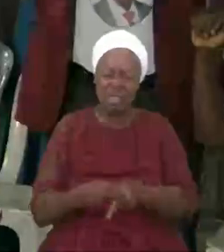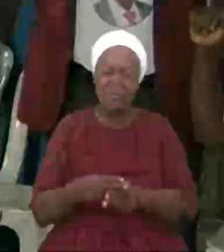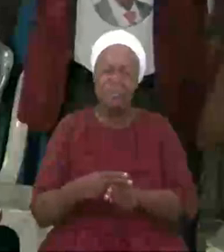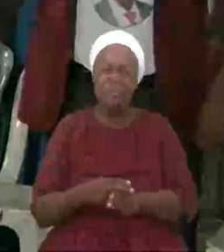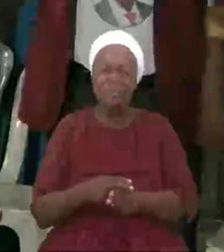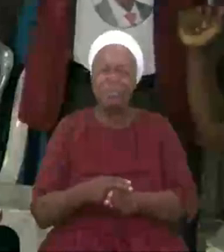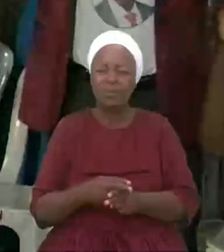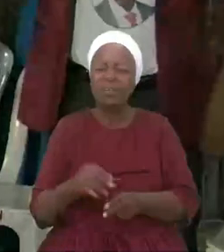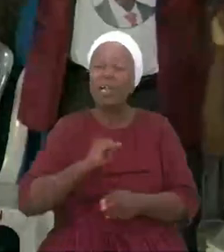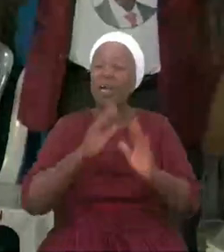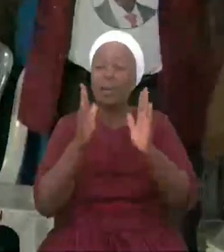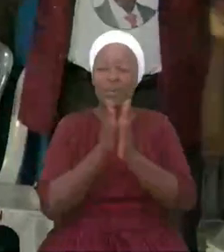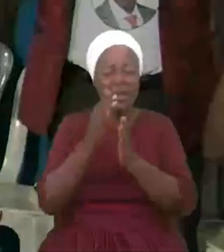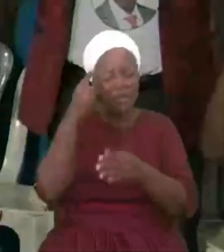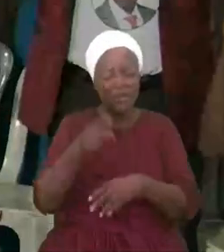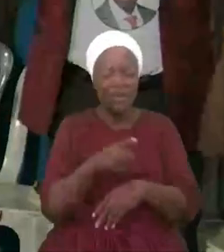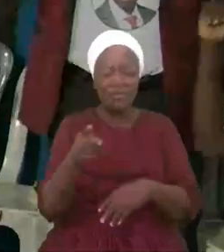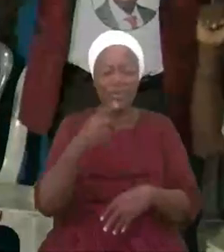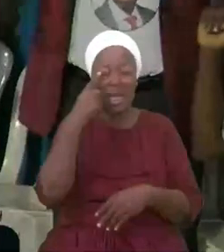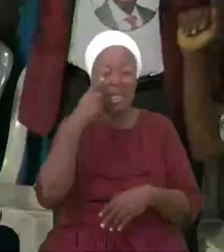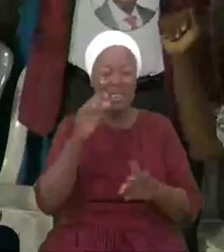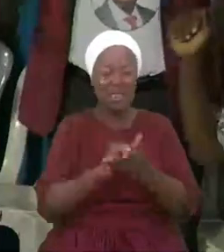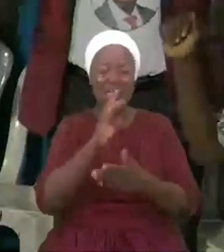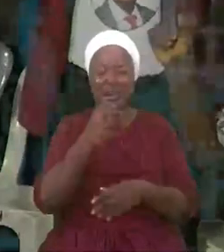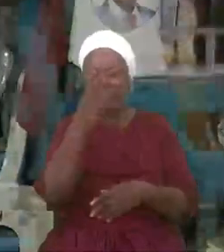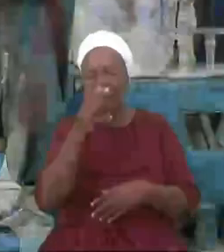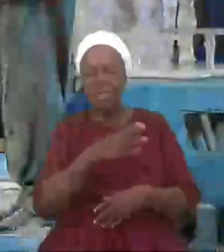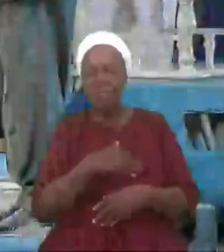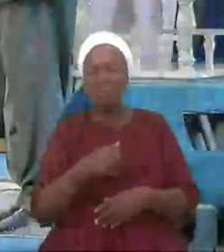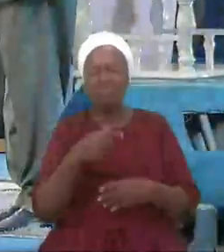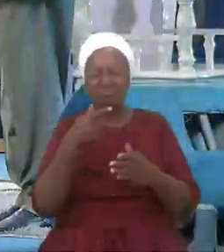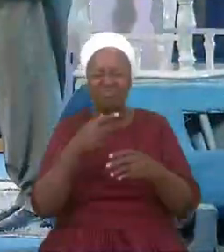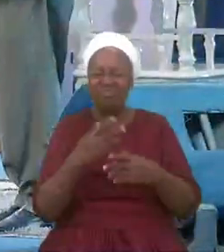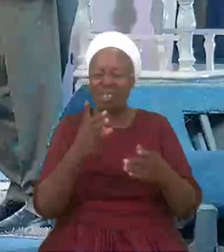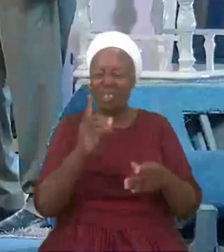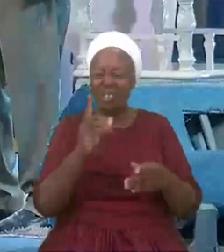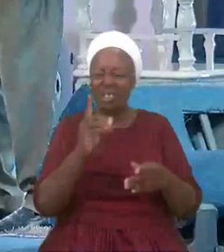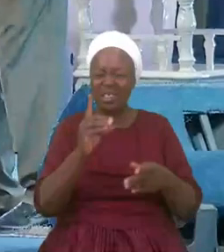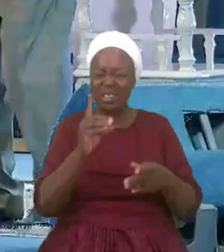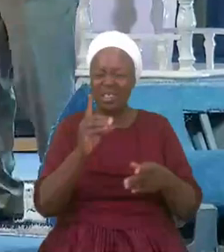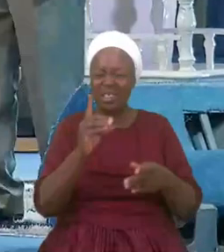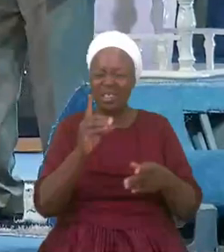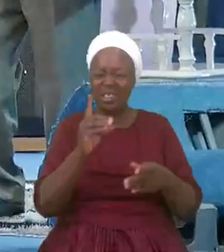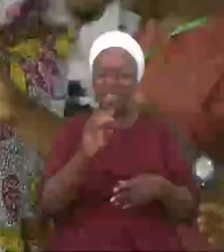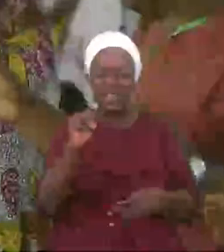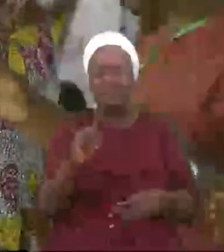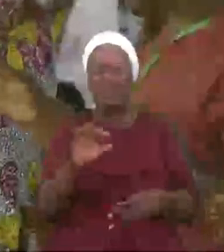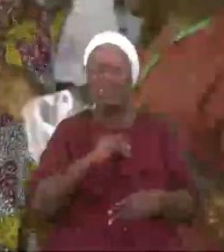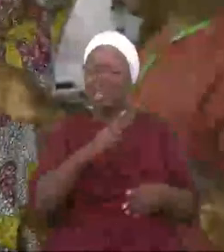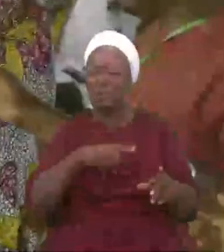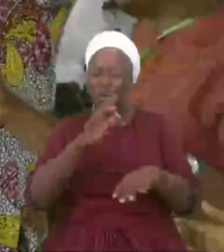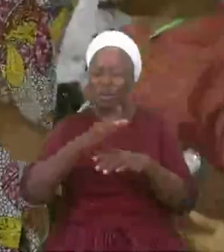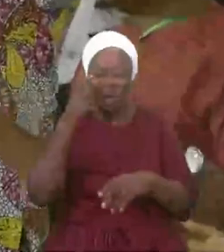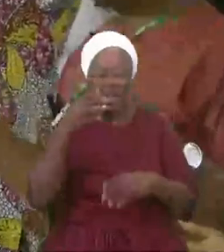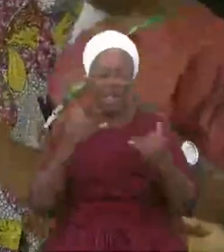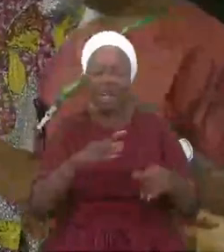du Seigneur te touche maintenant soit guéri de tout cela au nom de Jésus-Christ j'ai pris pour les yeux aveugles